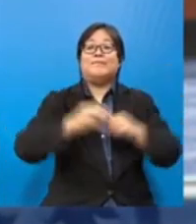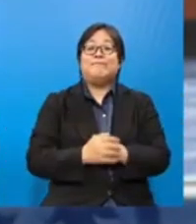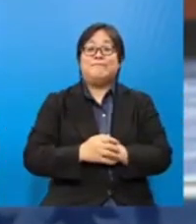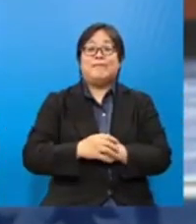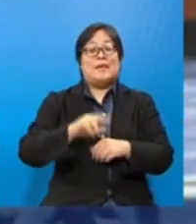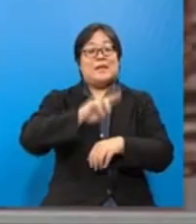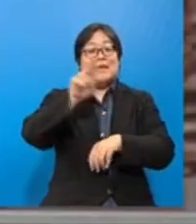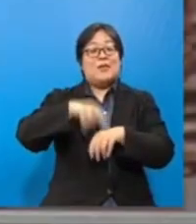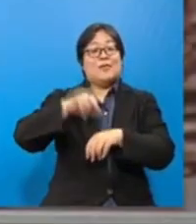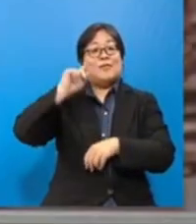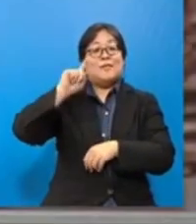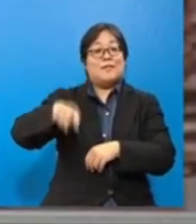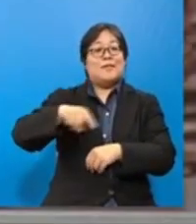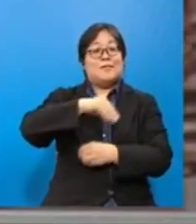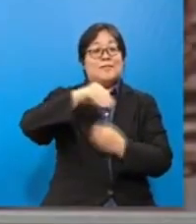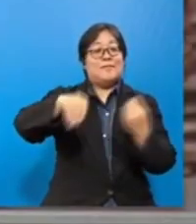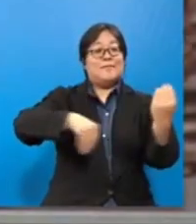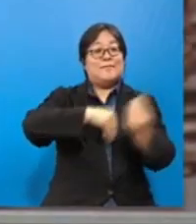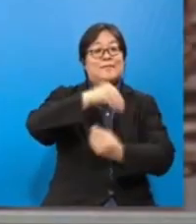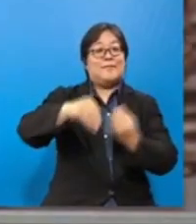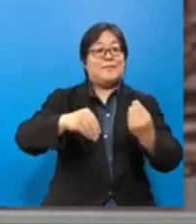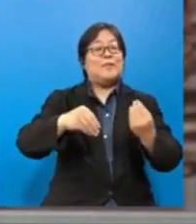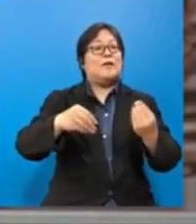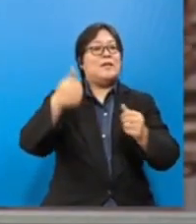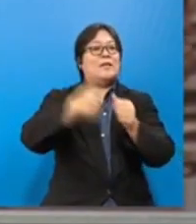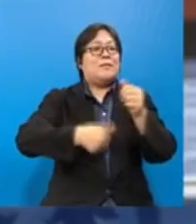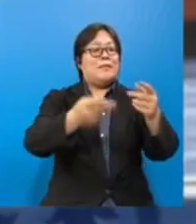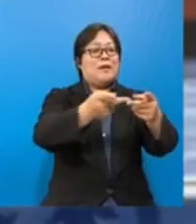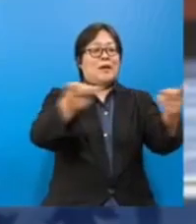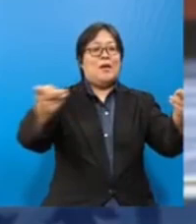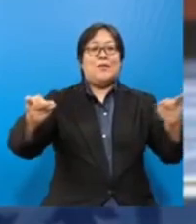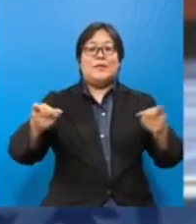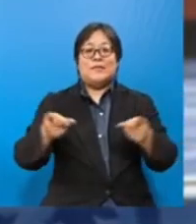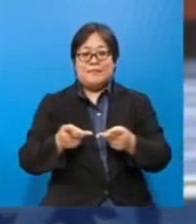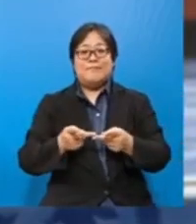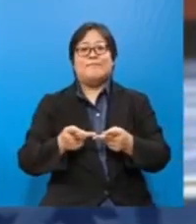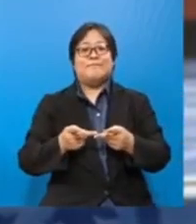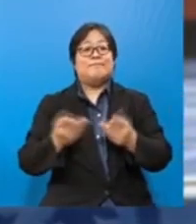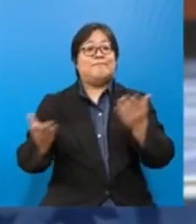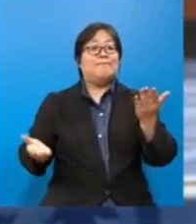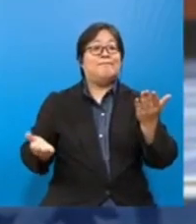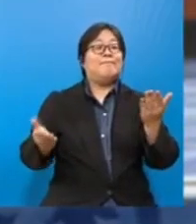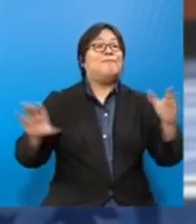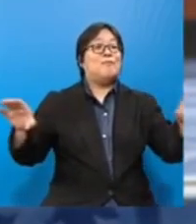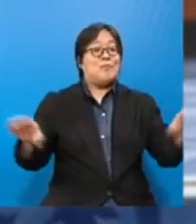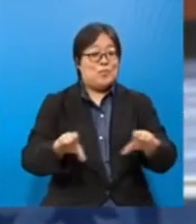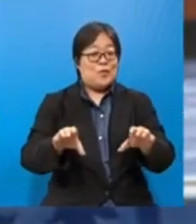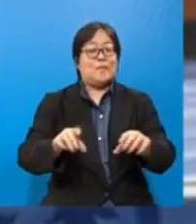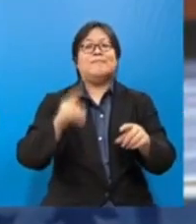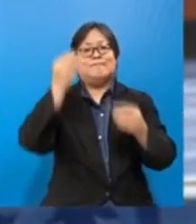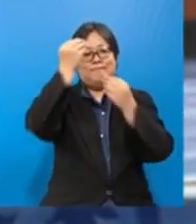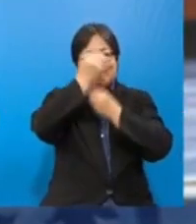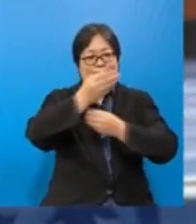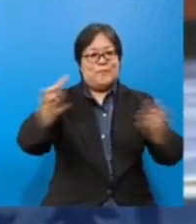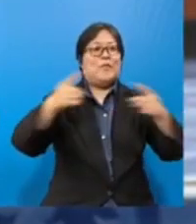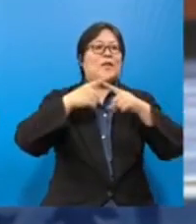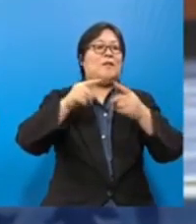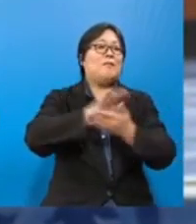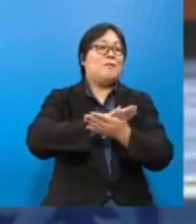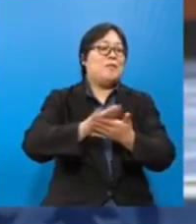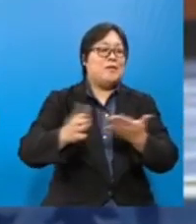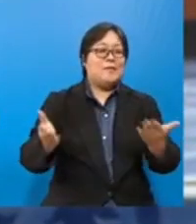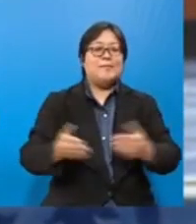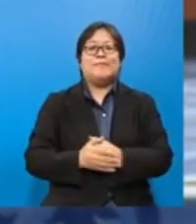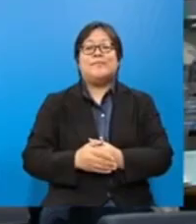Netral regeneration ke pasti di setiap kawasan yang diusahakan untuk makluman dewan yang mudah ini